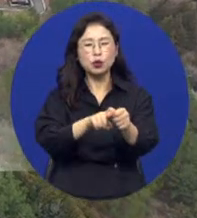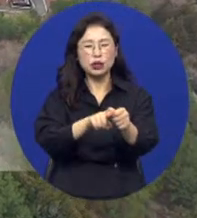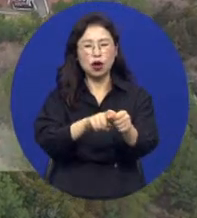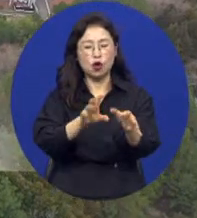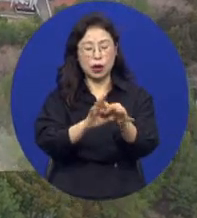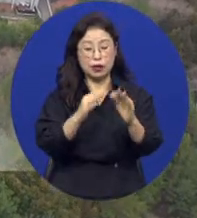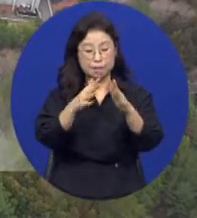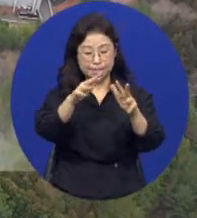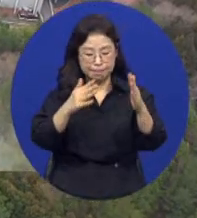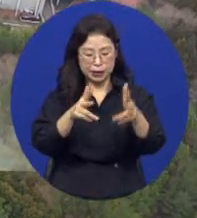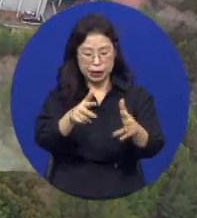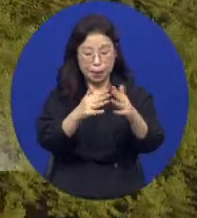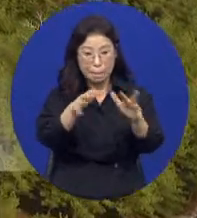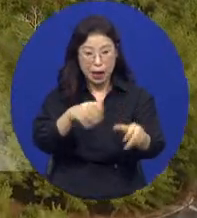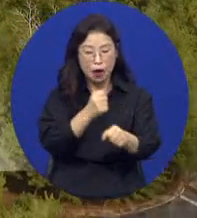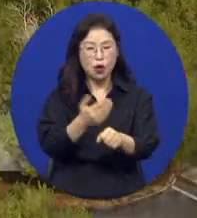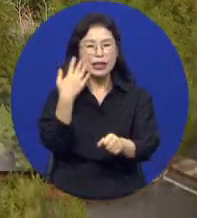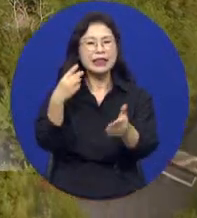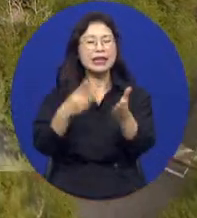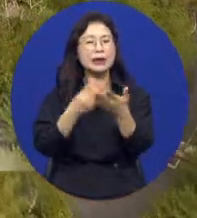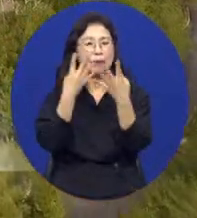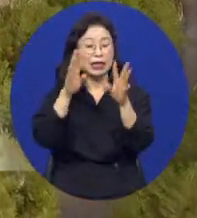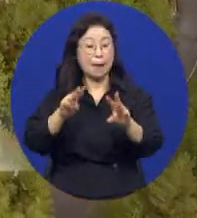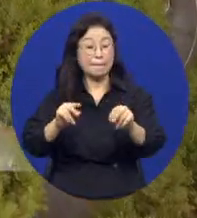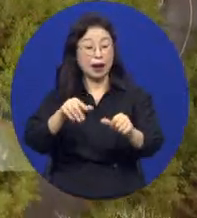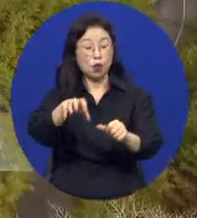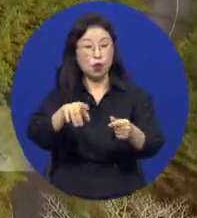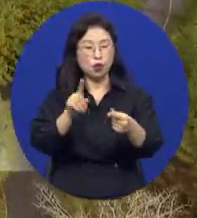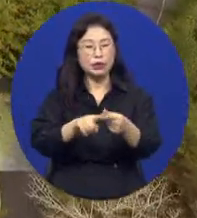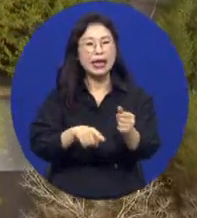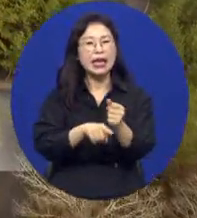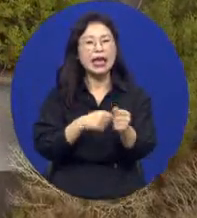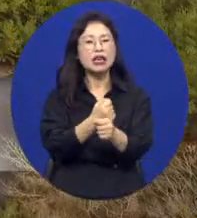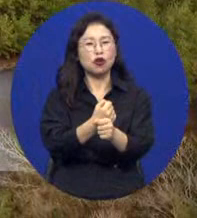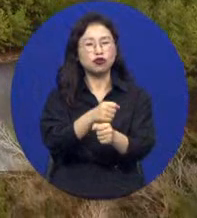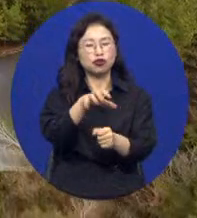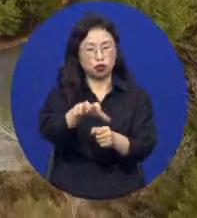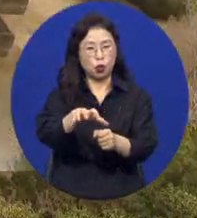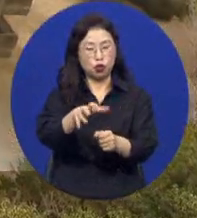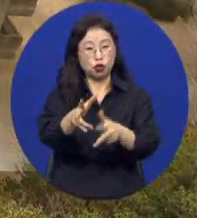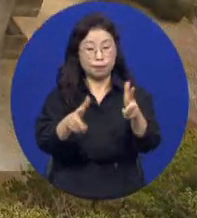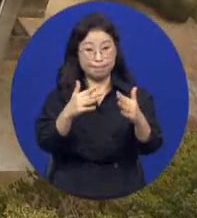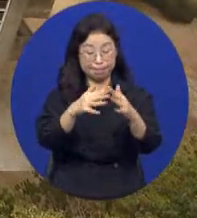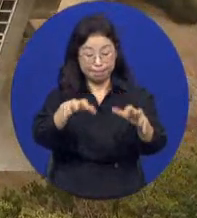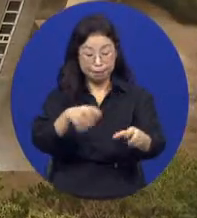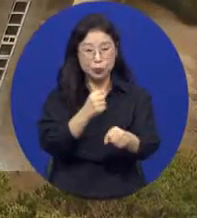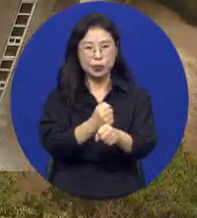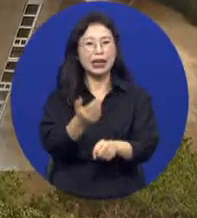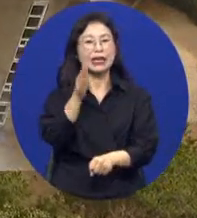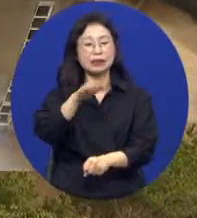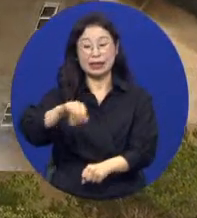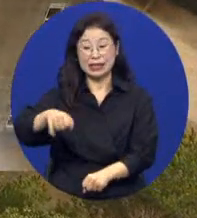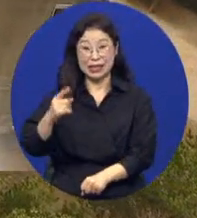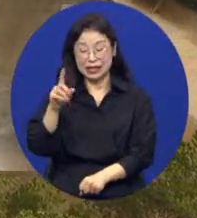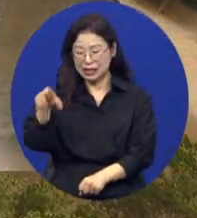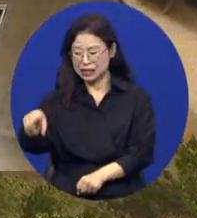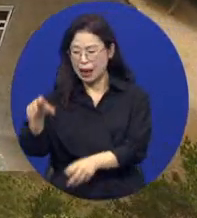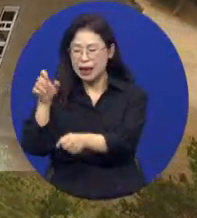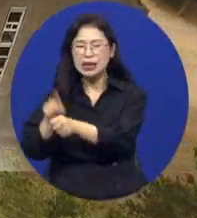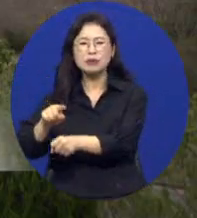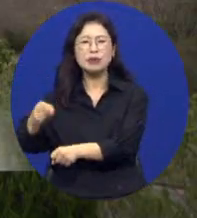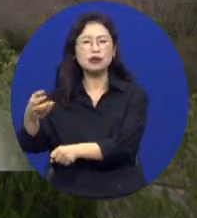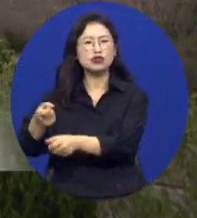지식산업센터를 건립하고 옛 탐라대 부지를 활용한 통합연구 클러스터도 추진합니다 하지만 jdc가 이미